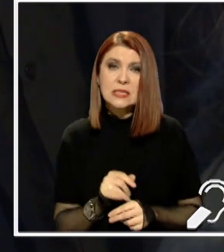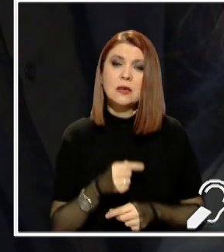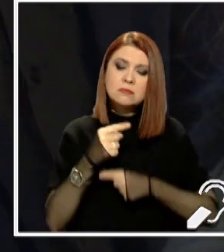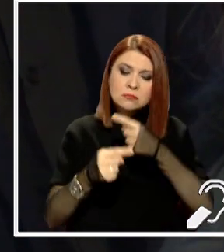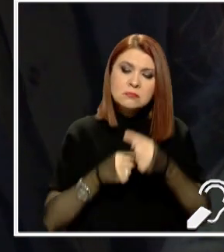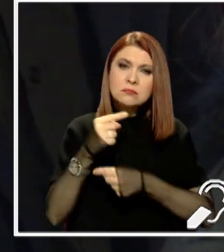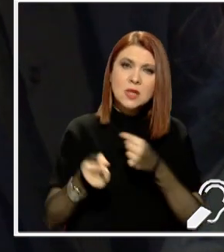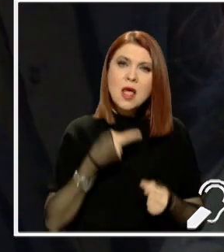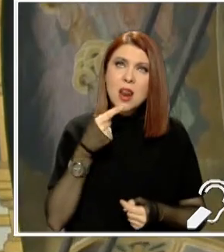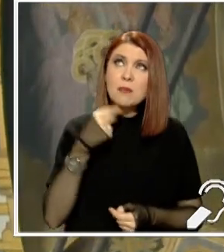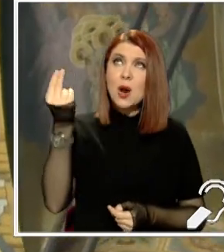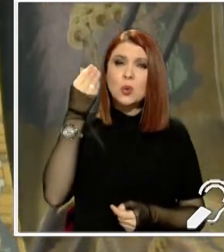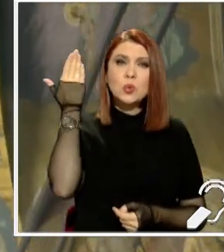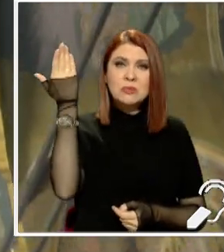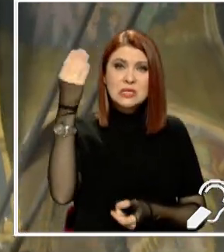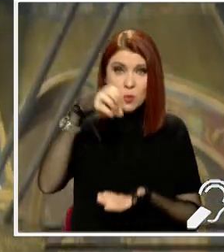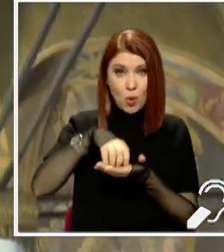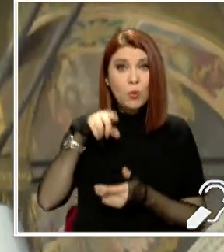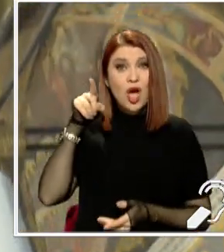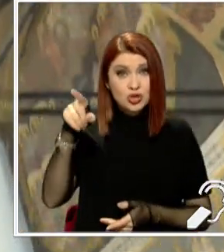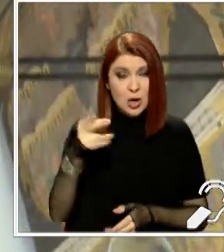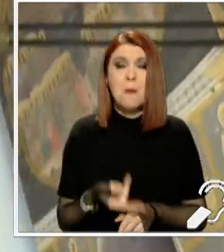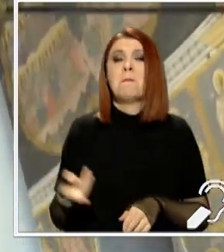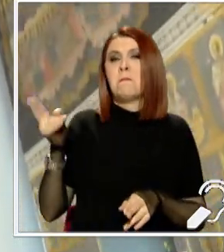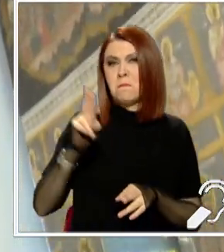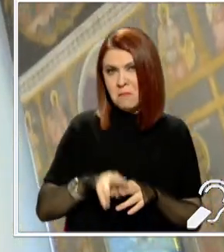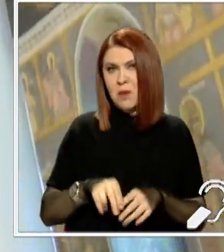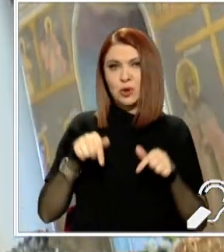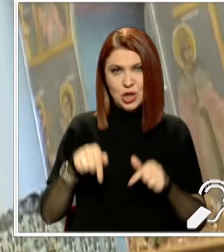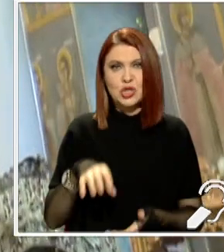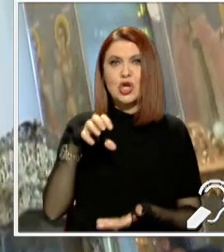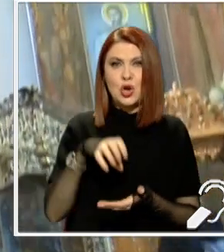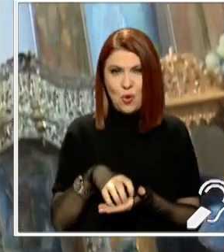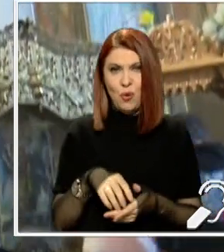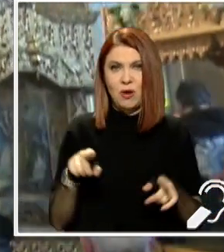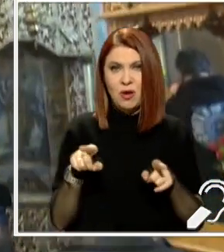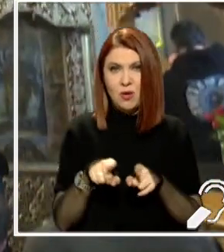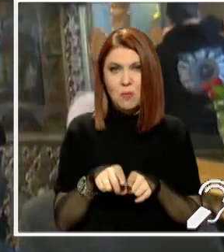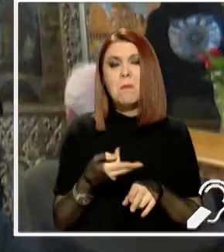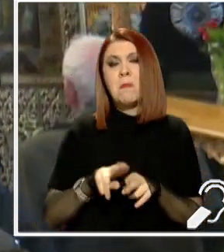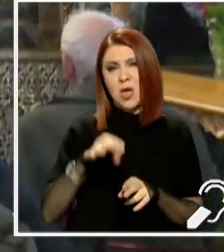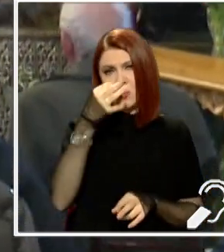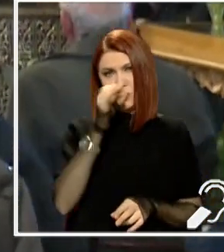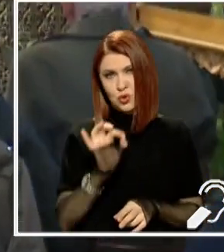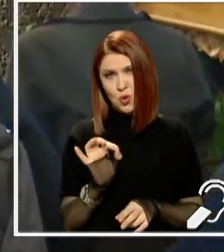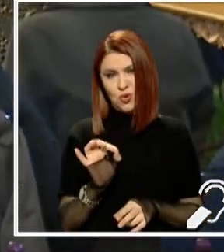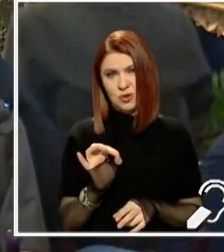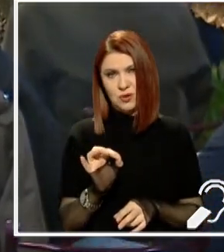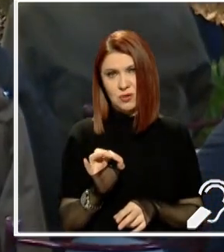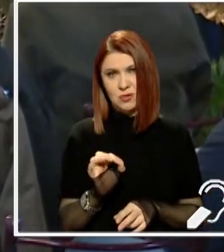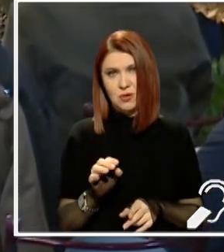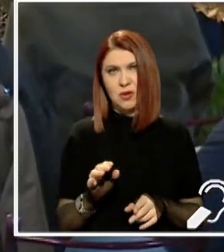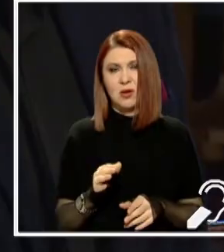cuvântul lui Dumnezeu în spațiu respectiv, cu atât mai mult în acest spațiu, cum este mult mai ușor decât